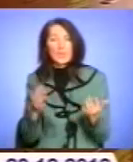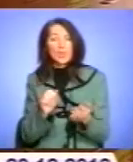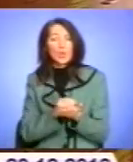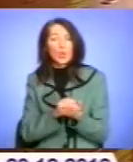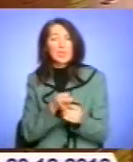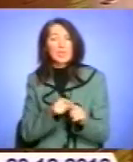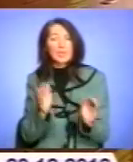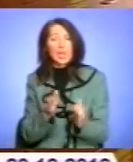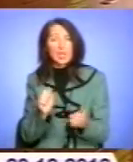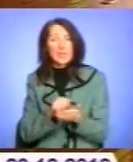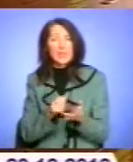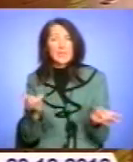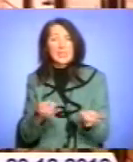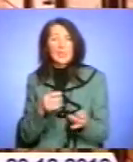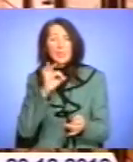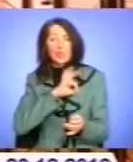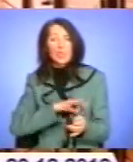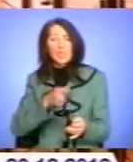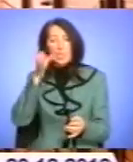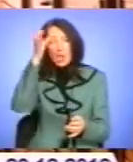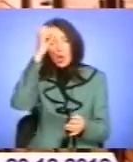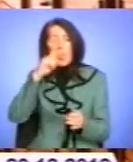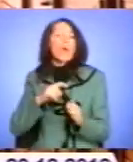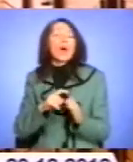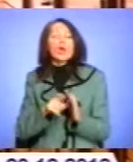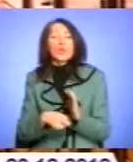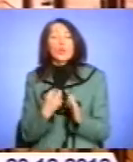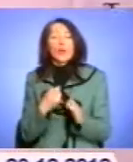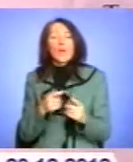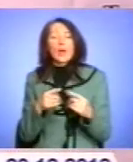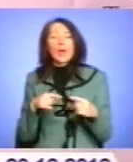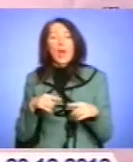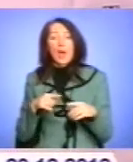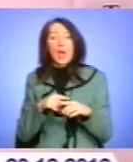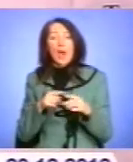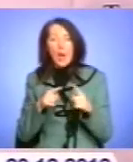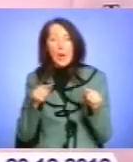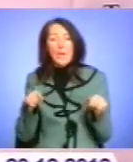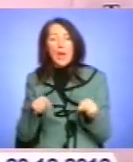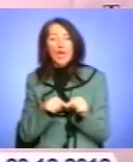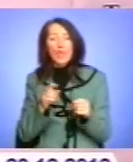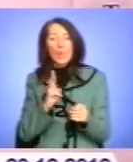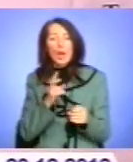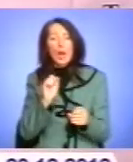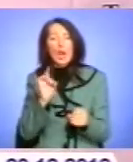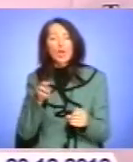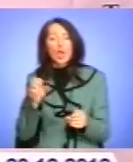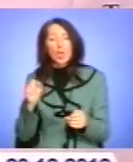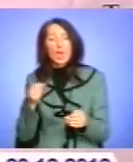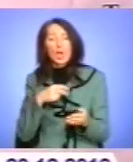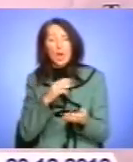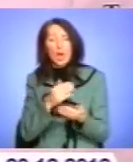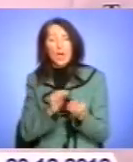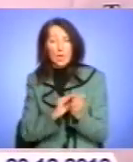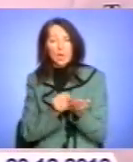зберігаються в архіві, необхідно скористатися науково-довідковим апаратом, зокрема картотеками, каталогами, показчиками. Призначення